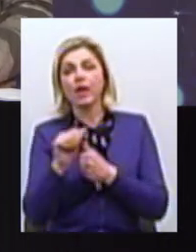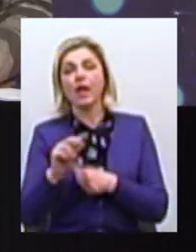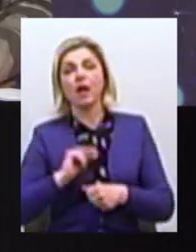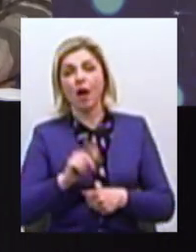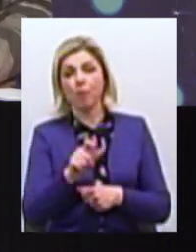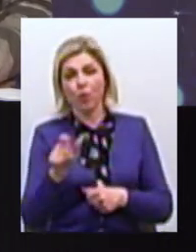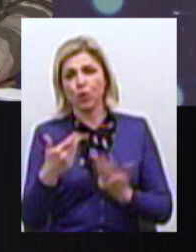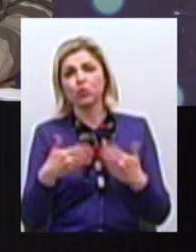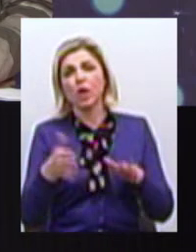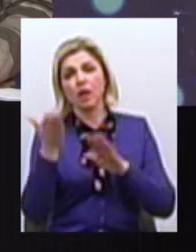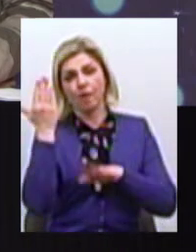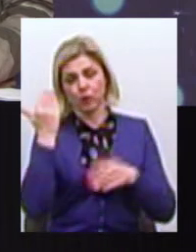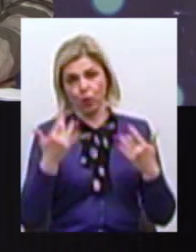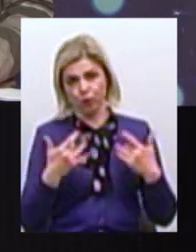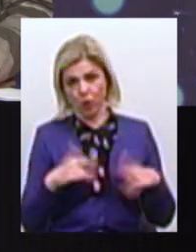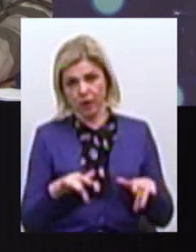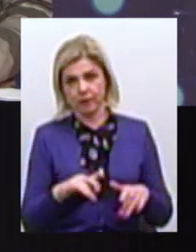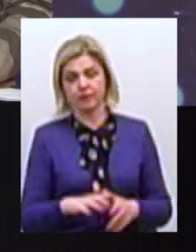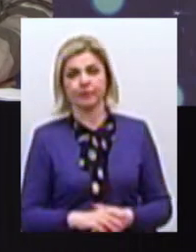давно уволились. Они, в принципе,